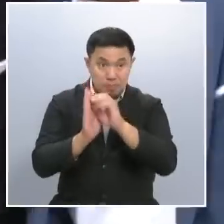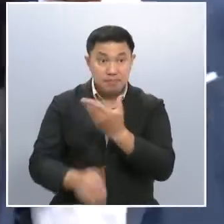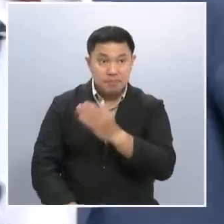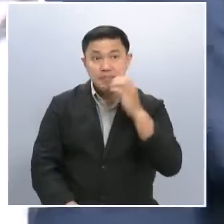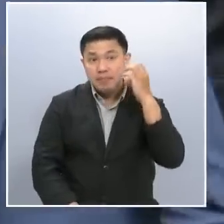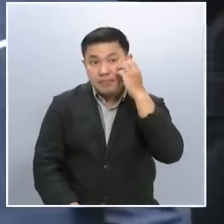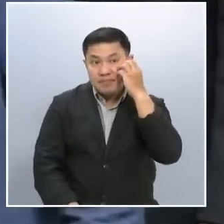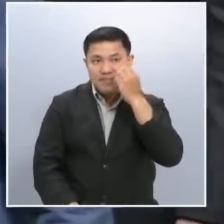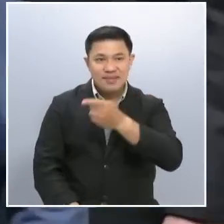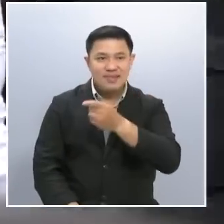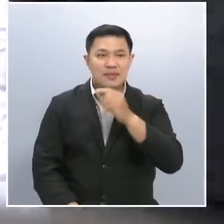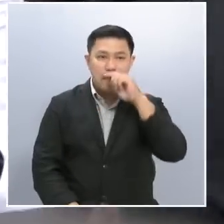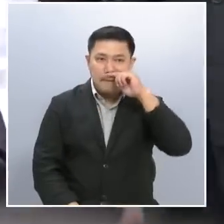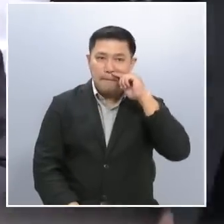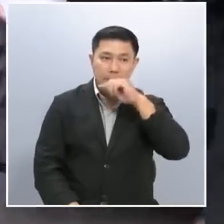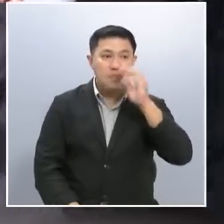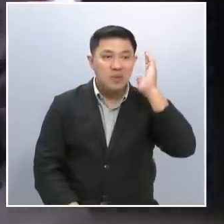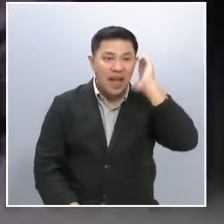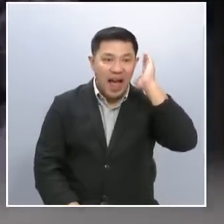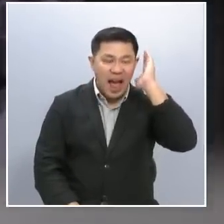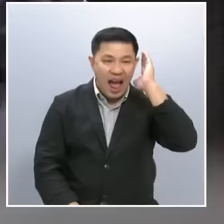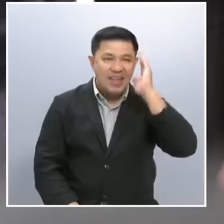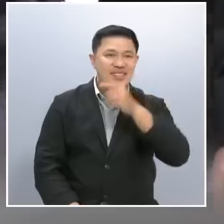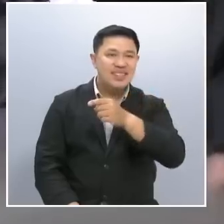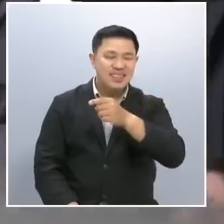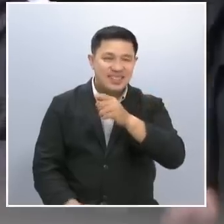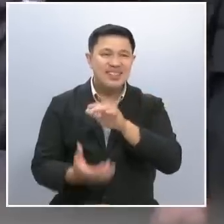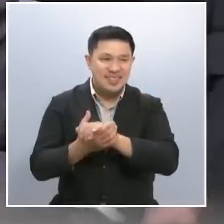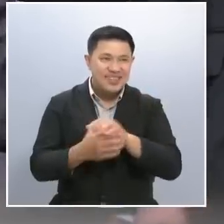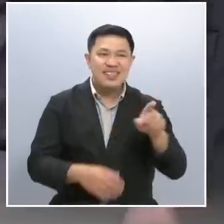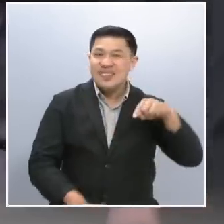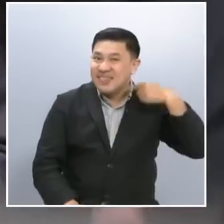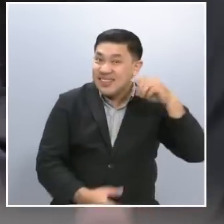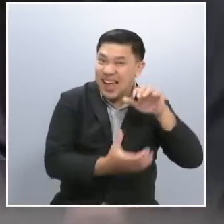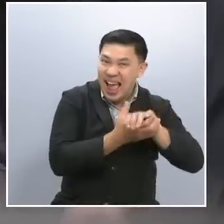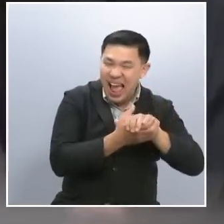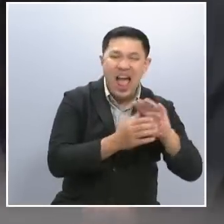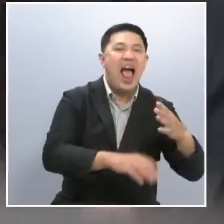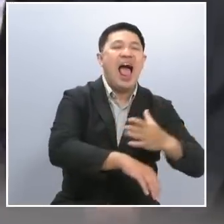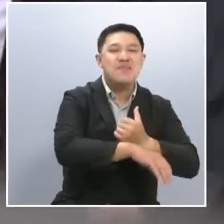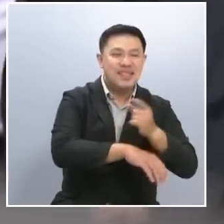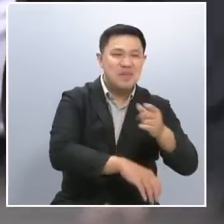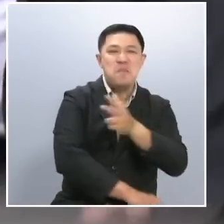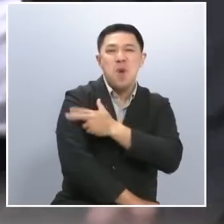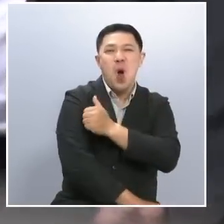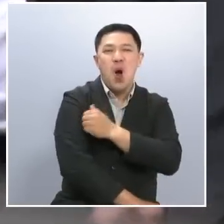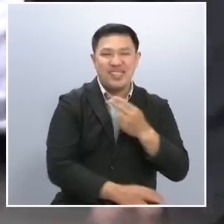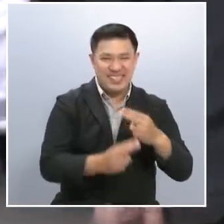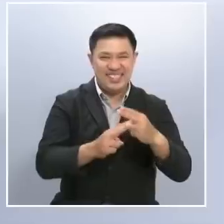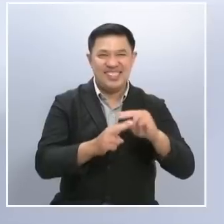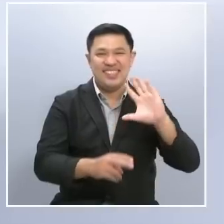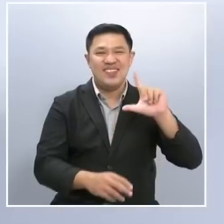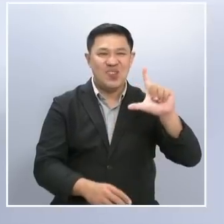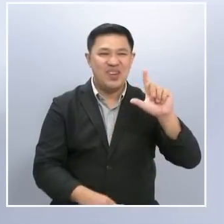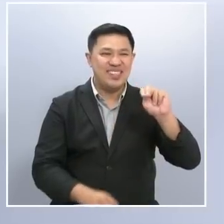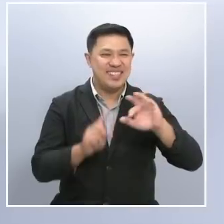เจ้าบ่าวกับทางเจ้าสาวในทางการเมืองนะคะคุณหมอส่วนร่างสีแก้วเมื่อวานนี้คุณหมอชนด้านบอกด้วยว่าเจ้า